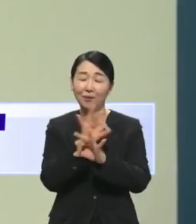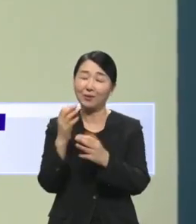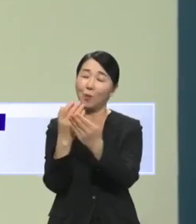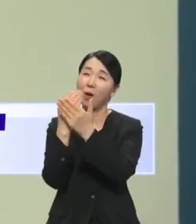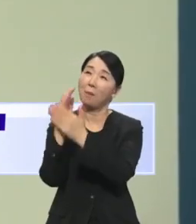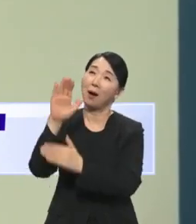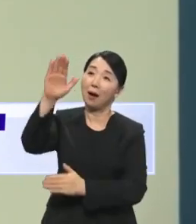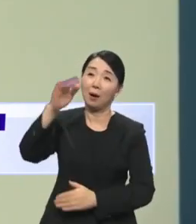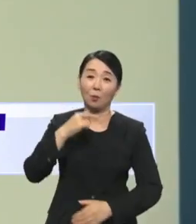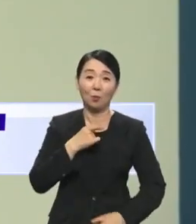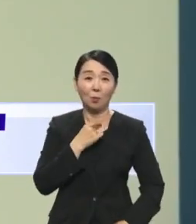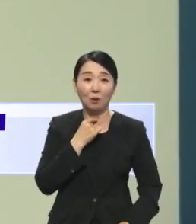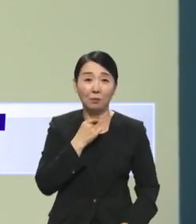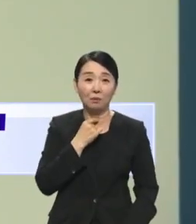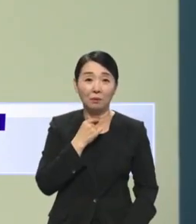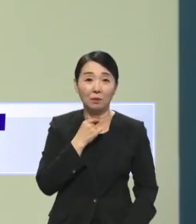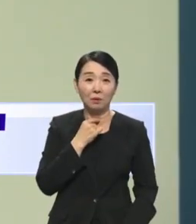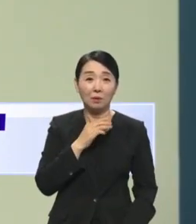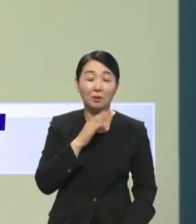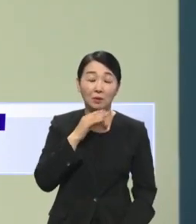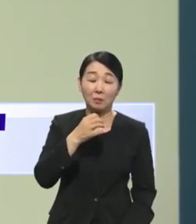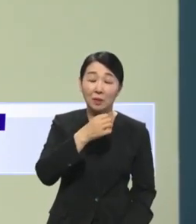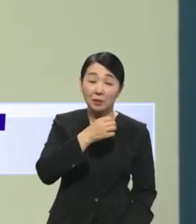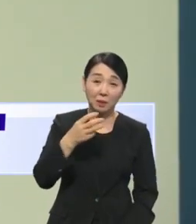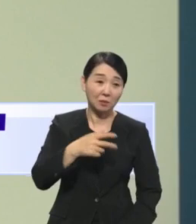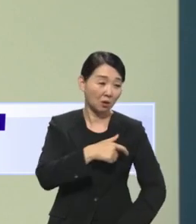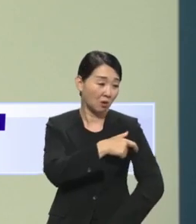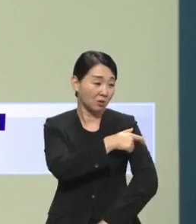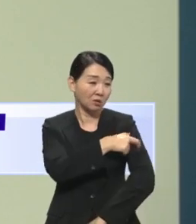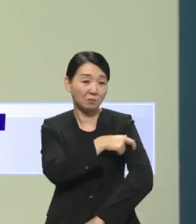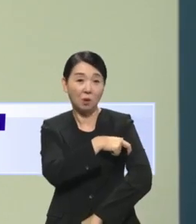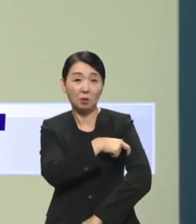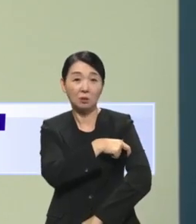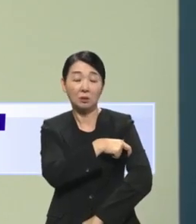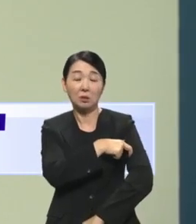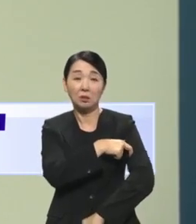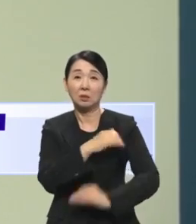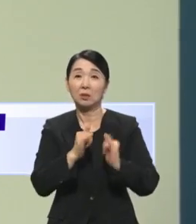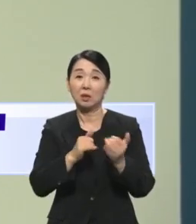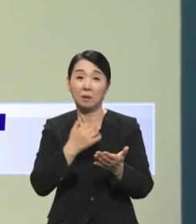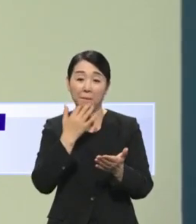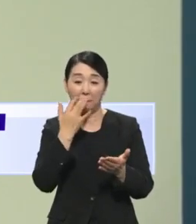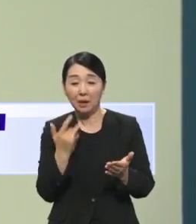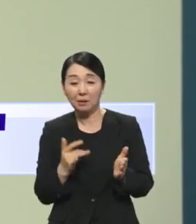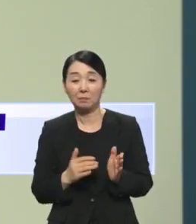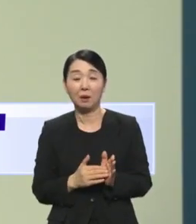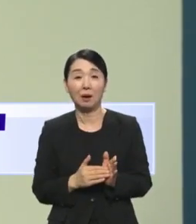하면서 실제로는 삼성 임원들이었던 분들이 빠졌다거나